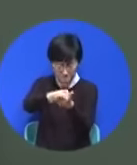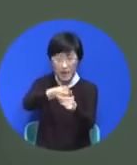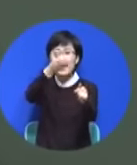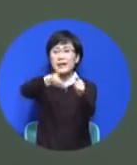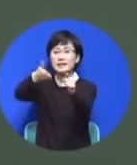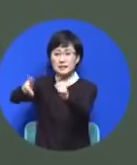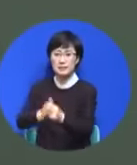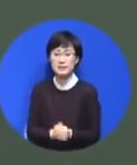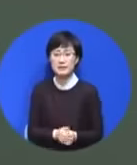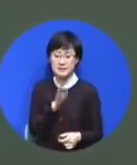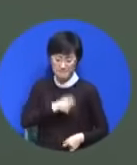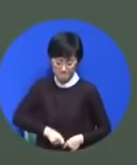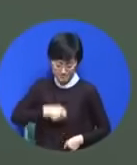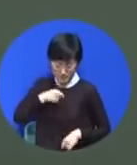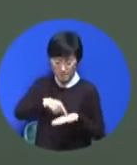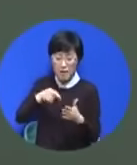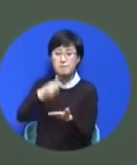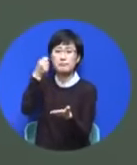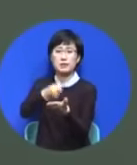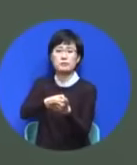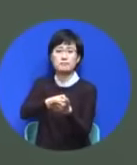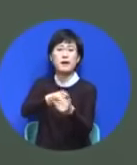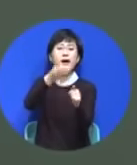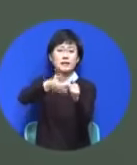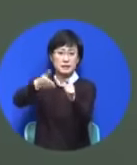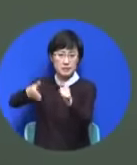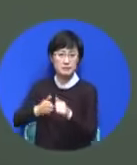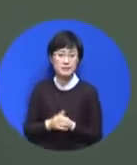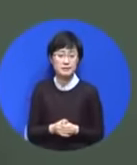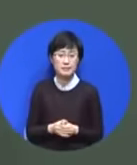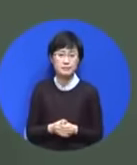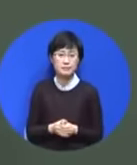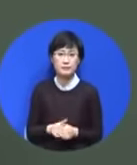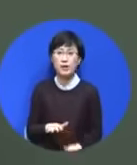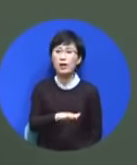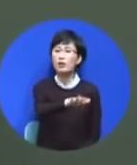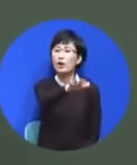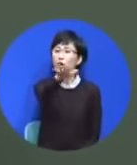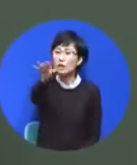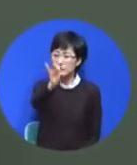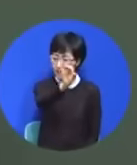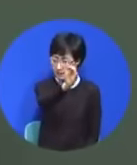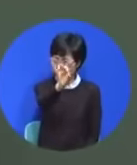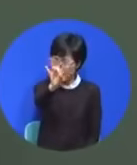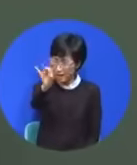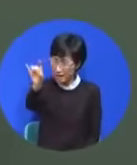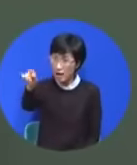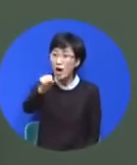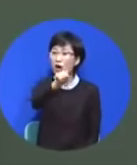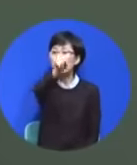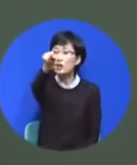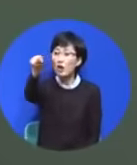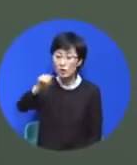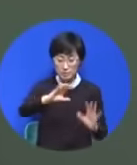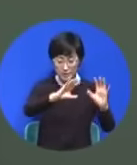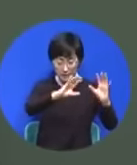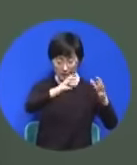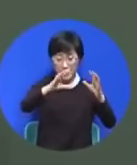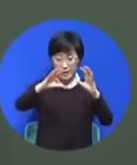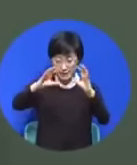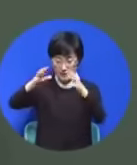내야 그러면 응답 옵니다 여러분 통해서 여러분 나라에 복음운동